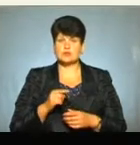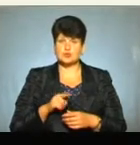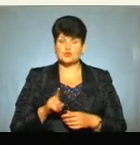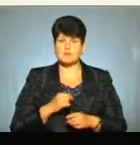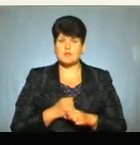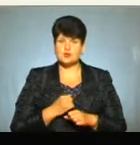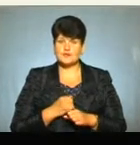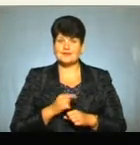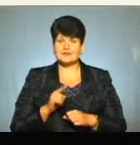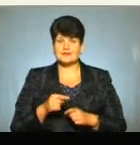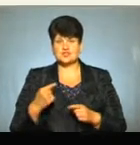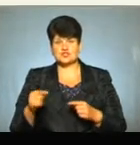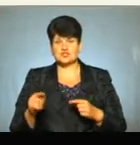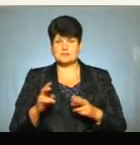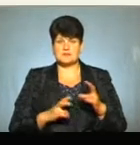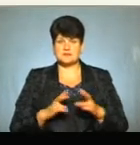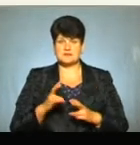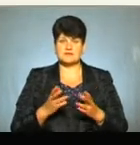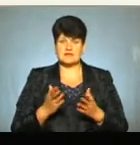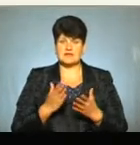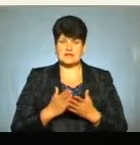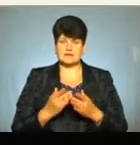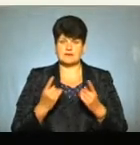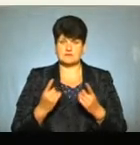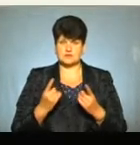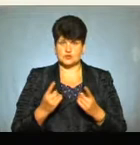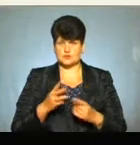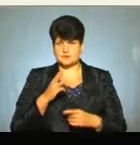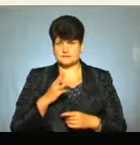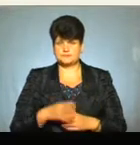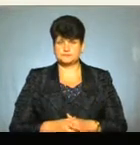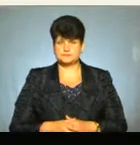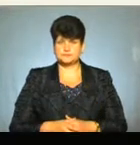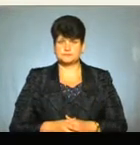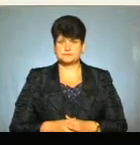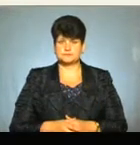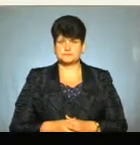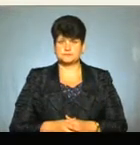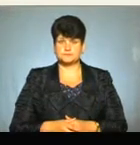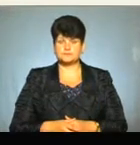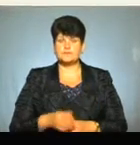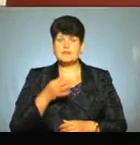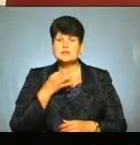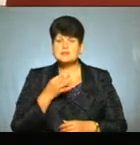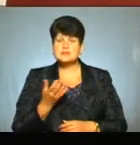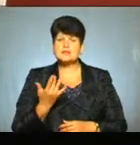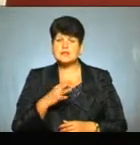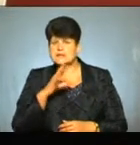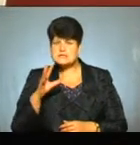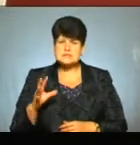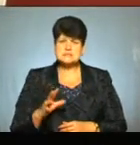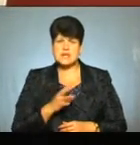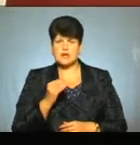того, щоб працювати на тих чи інших підприємствах, де є досить висока заробітна плата. Скажіть, скільки в нас